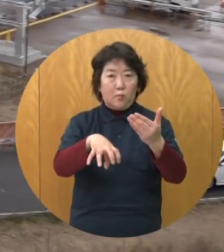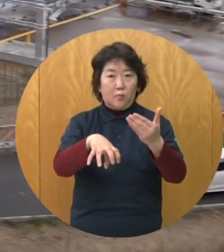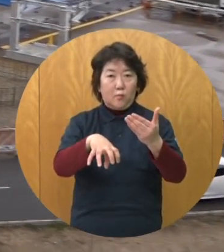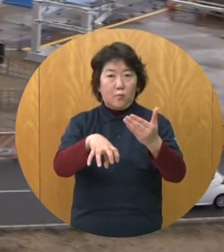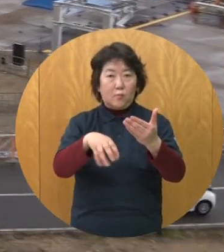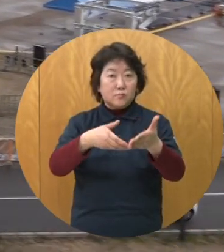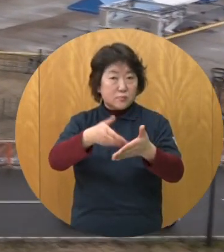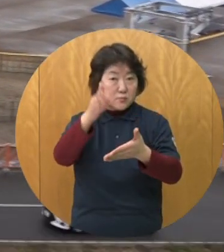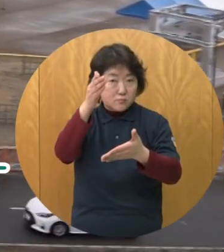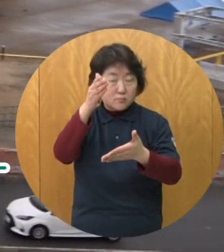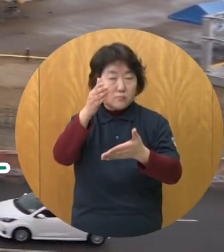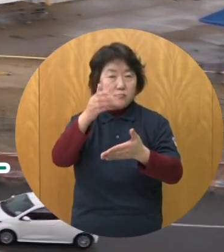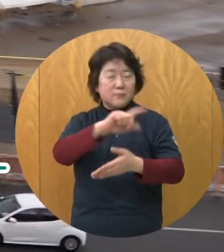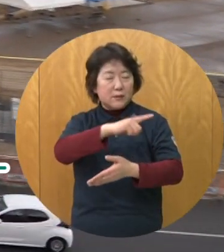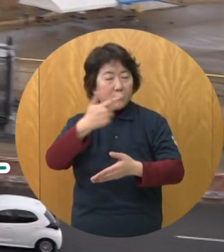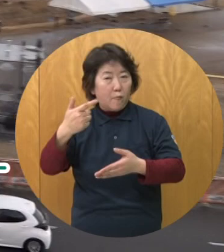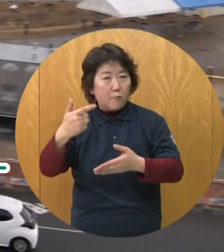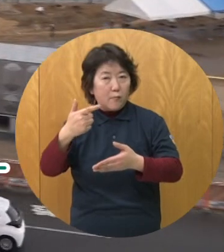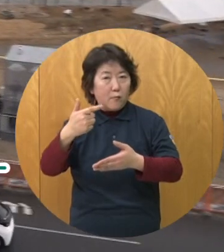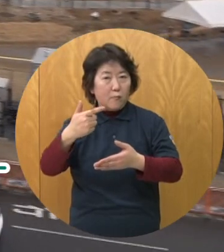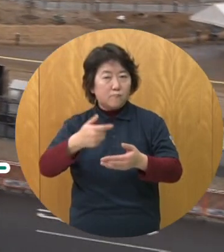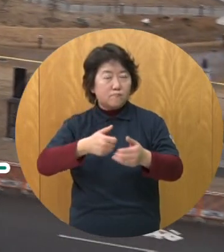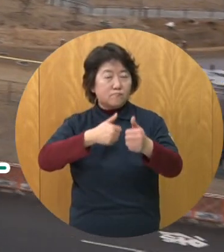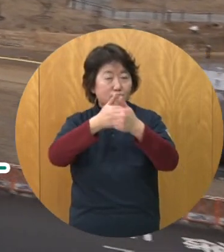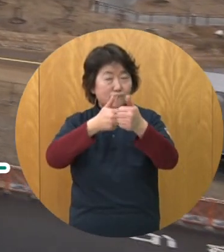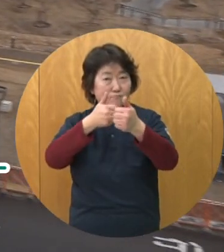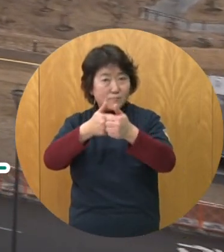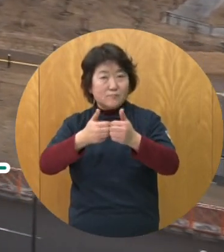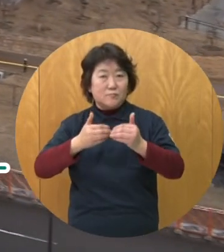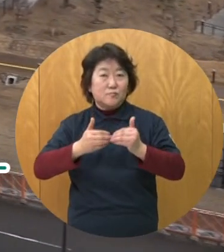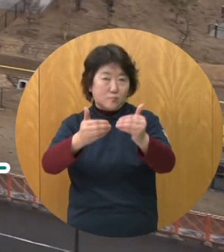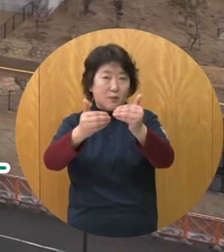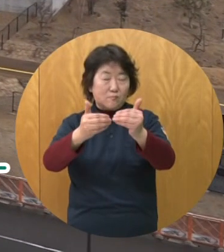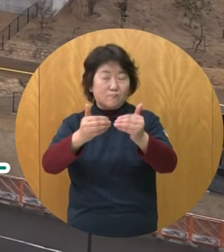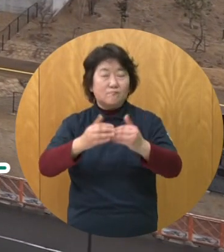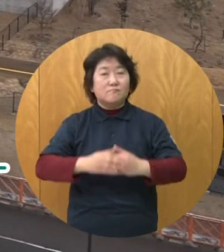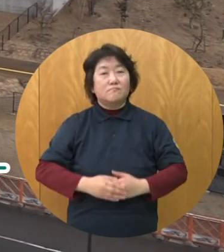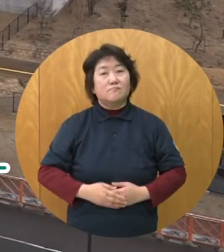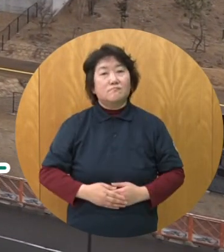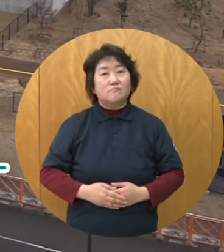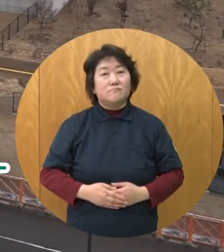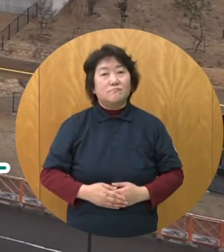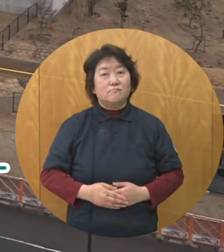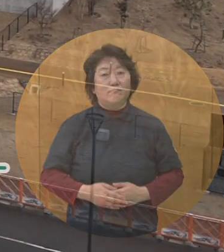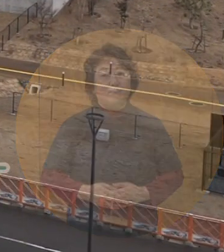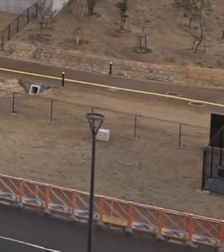拠点となるべく、さまざまな仕掛けで進化するスタジアムとなっています。